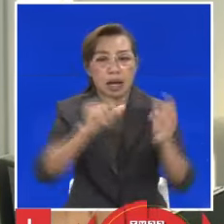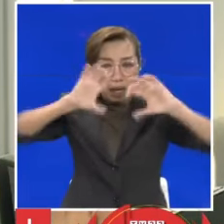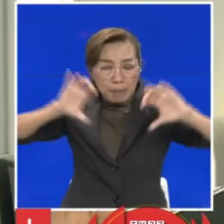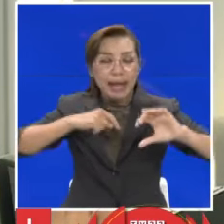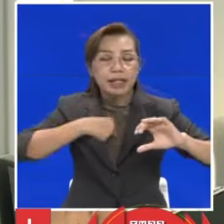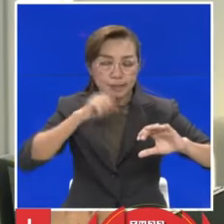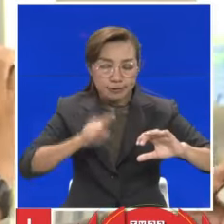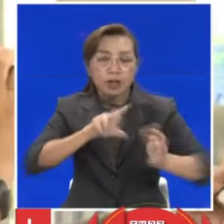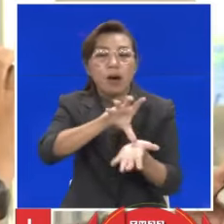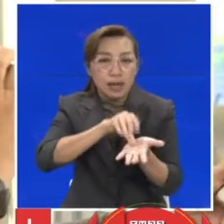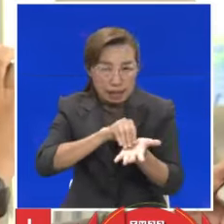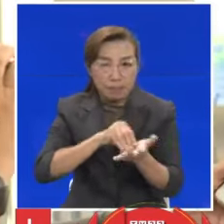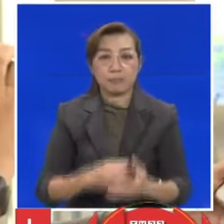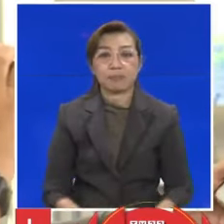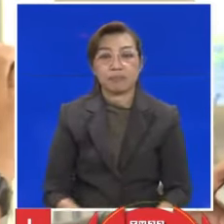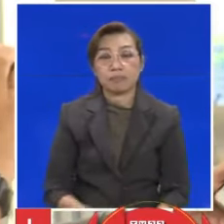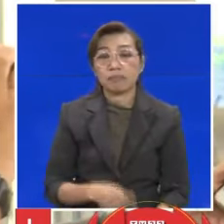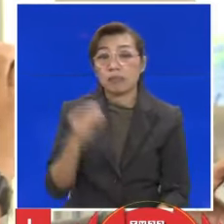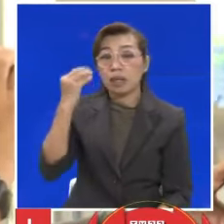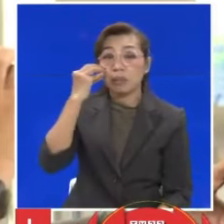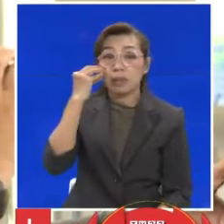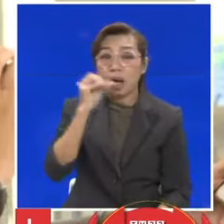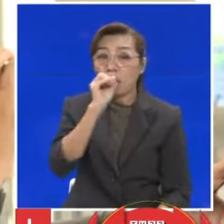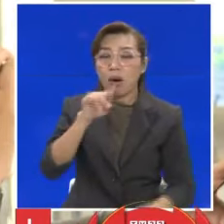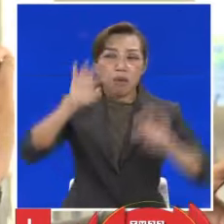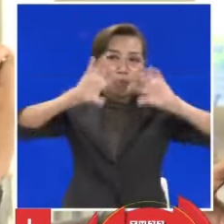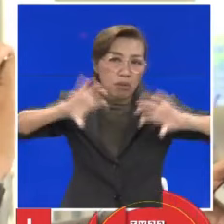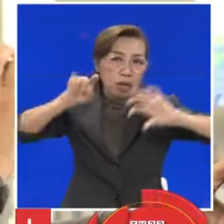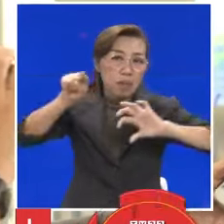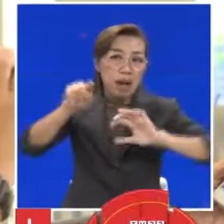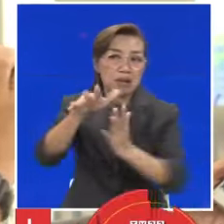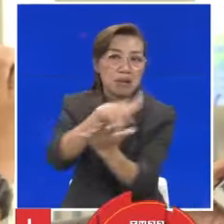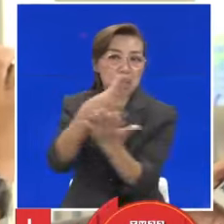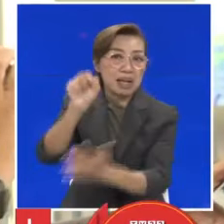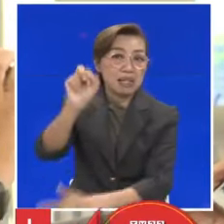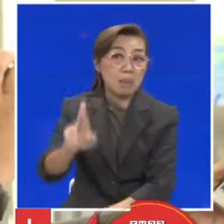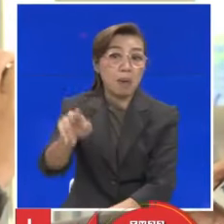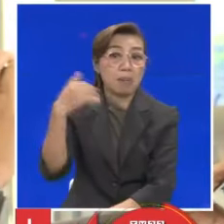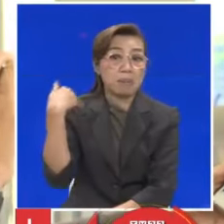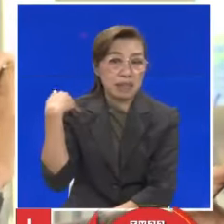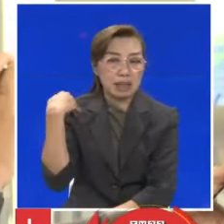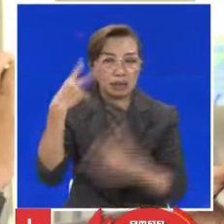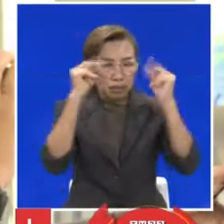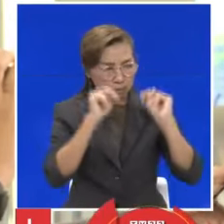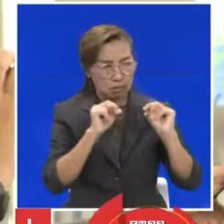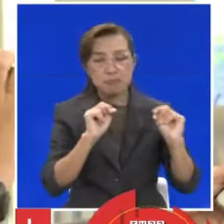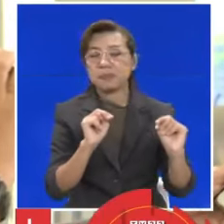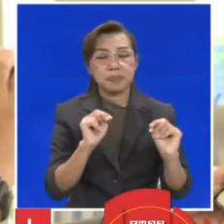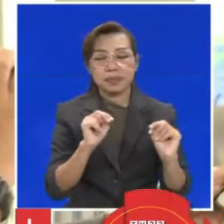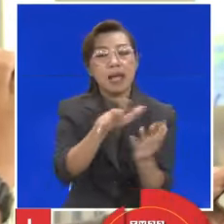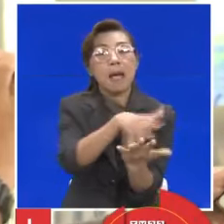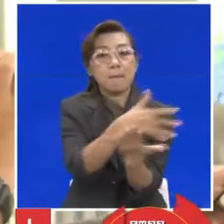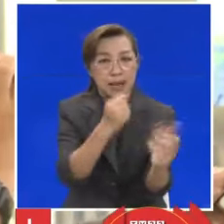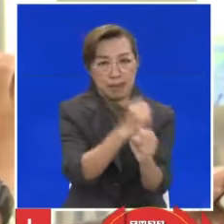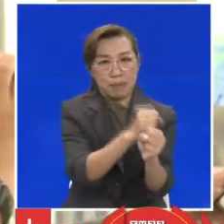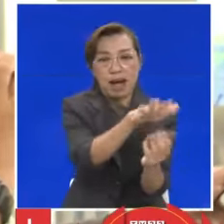องรับฟัง ส่วนกรณีที่คุณพิธาบอกว่ารัฐบาลเนี่ยมีแผนสำรองนายกเศรษฐายืนยันว่ารัฐบาลเองก็มีหลายแผนง